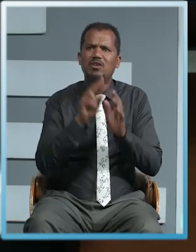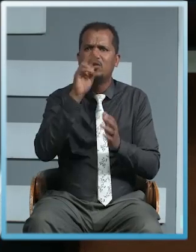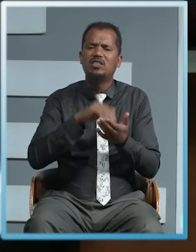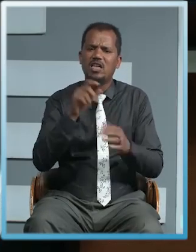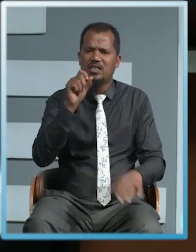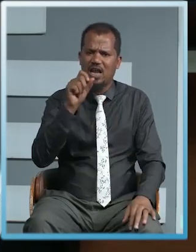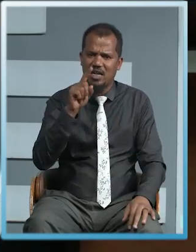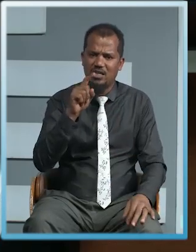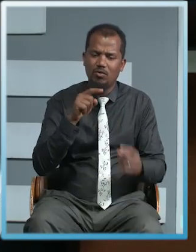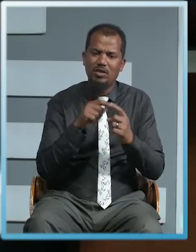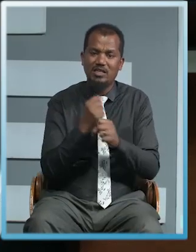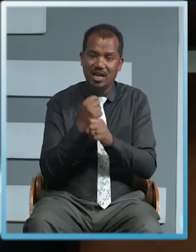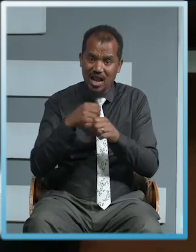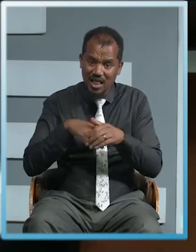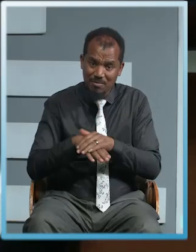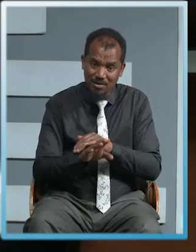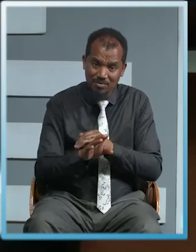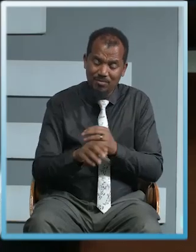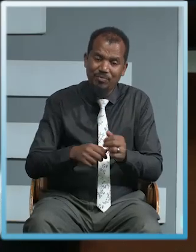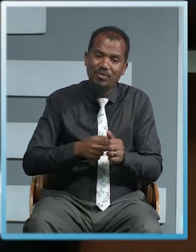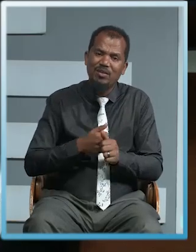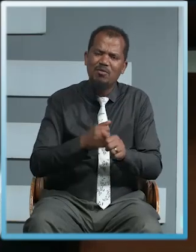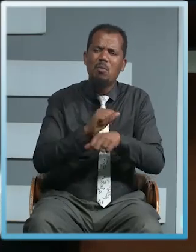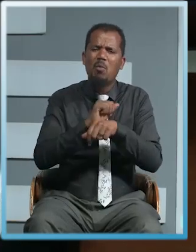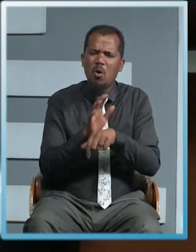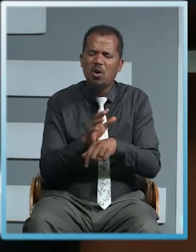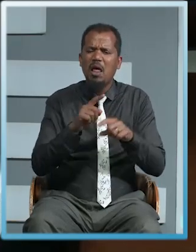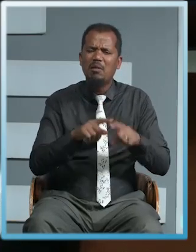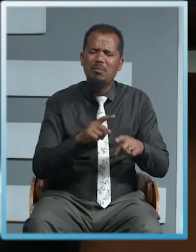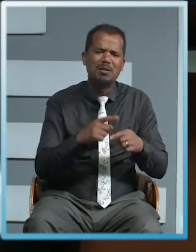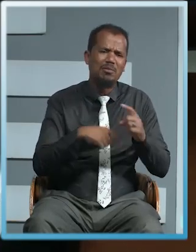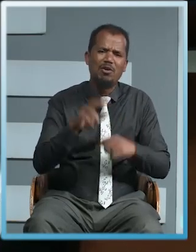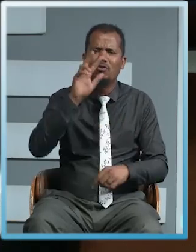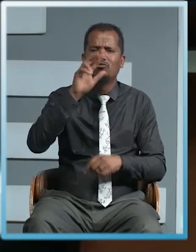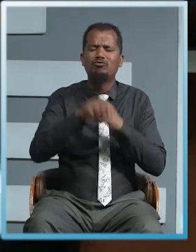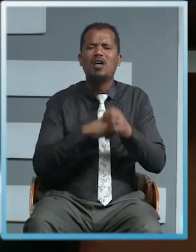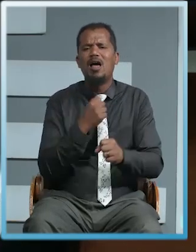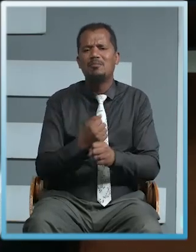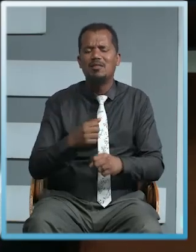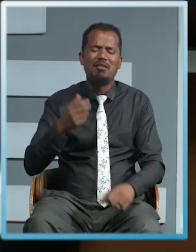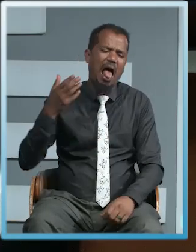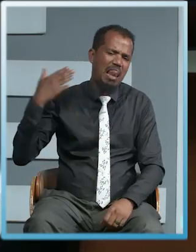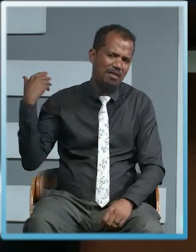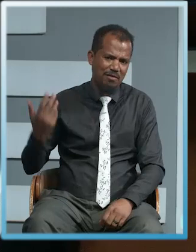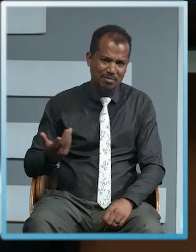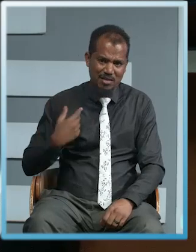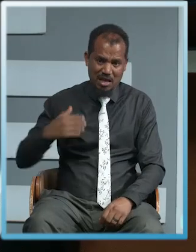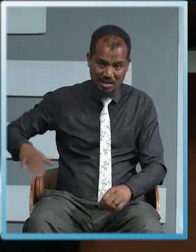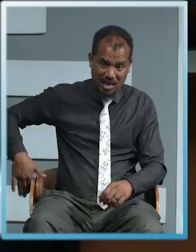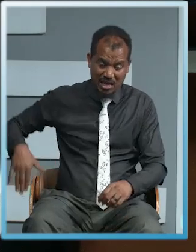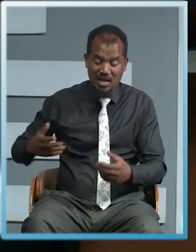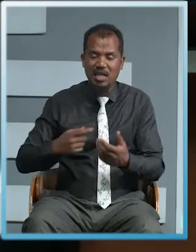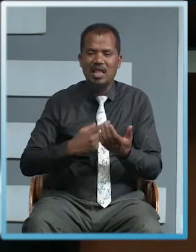2011 ود سرا لمغبات تكتلهم كورونا منام سلامتا سوستا متنا اندي علفبت هنيتا نو يهونو